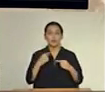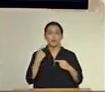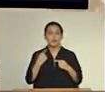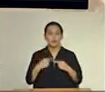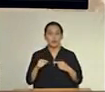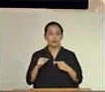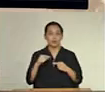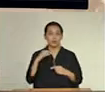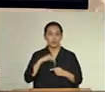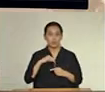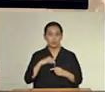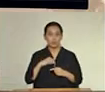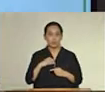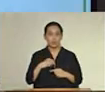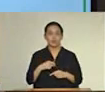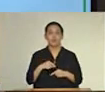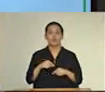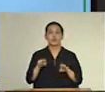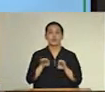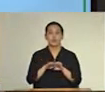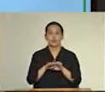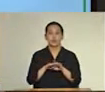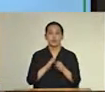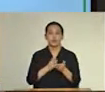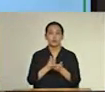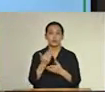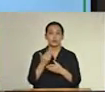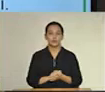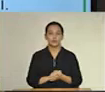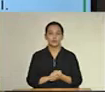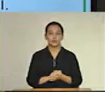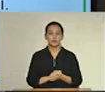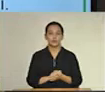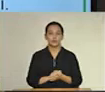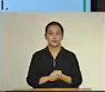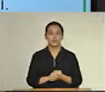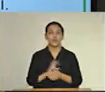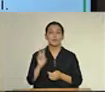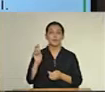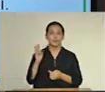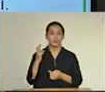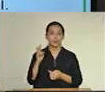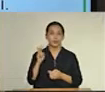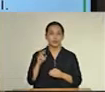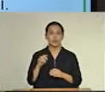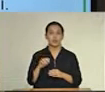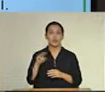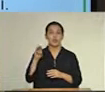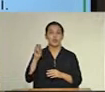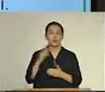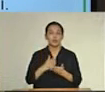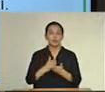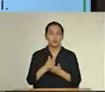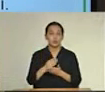qiladigan xususiyatlar aynan taqqoslash usuli yordamida o'rganilar ekan. Biologiyadagi tadqiqot usullaridan yana